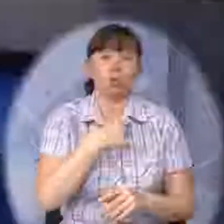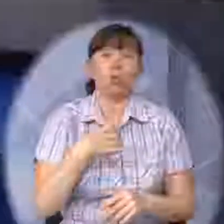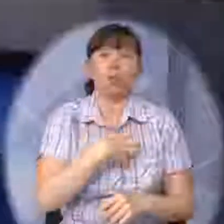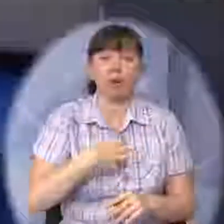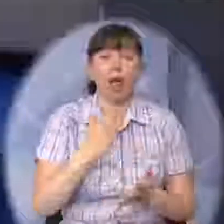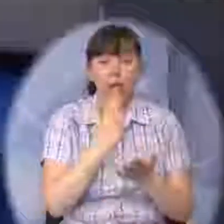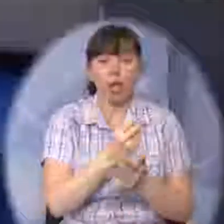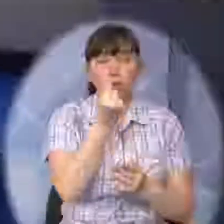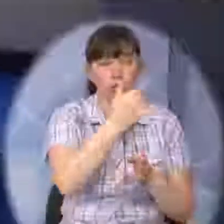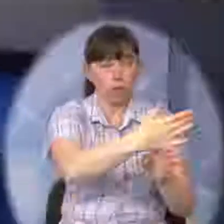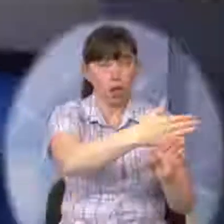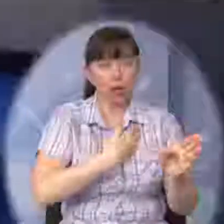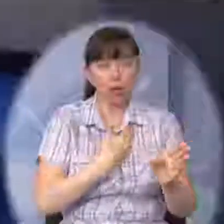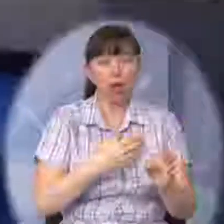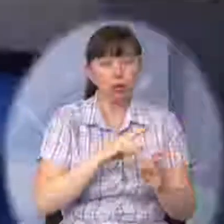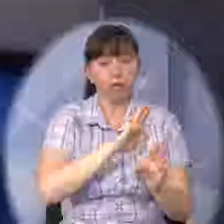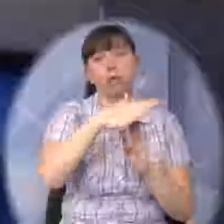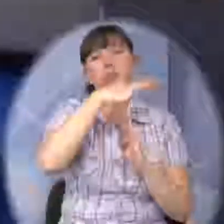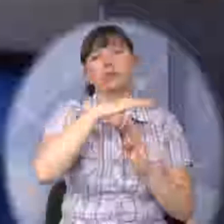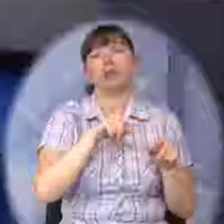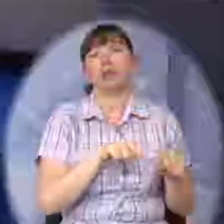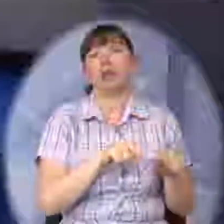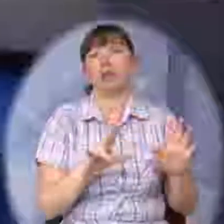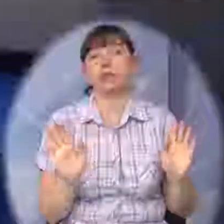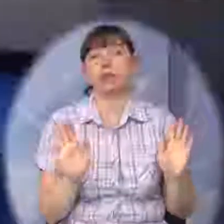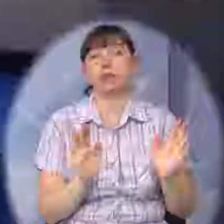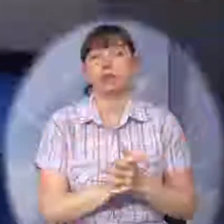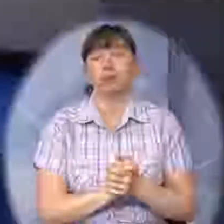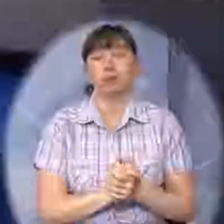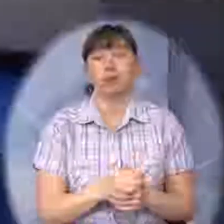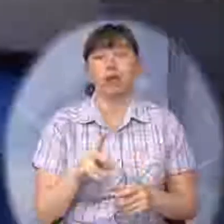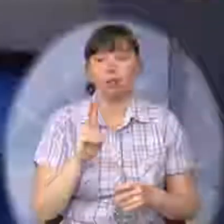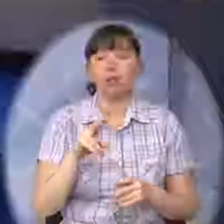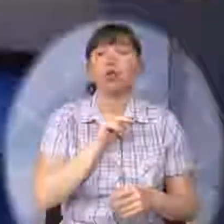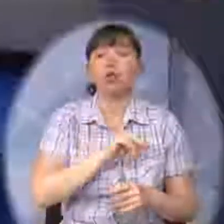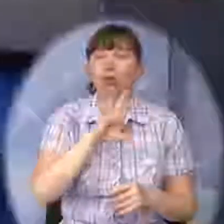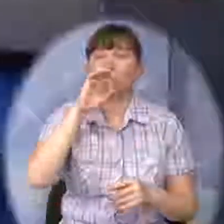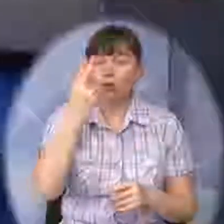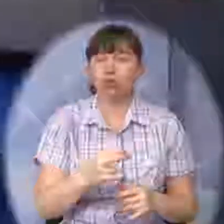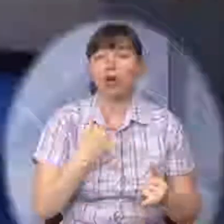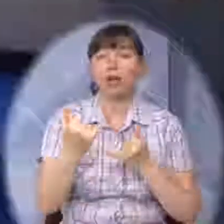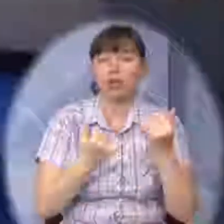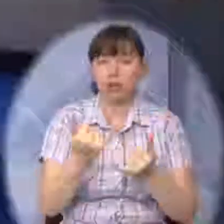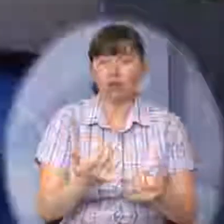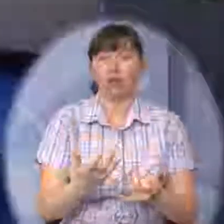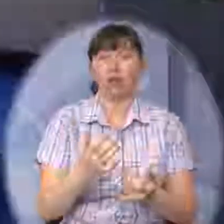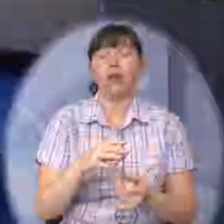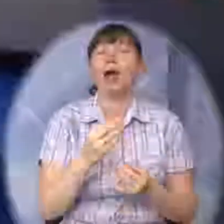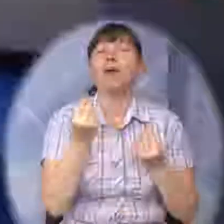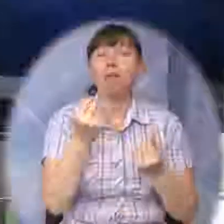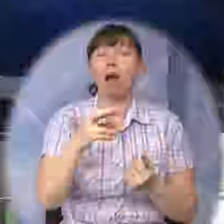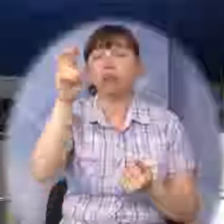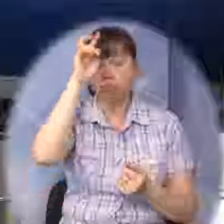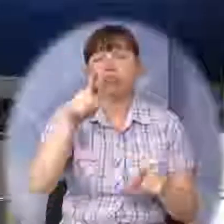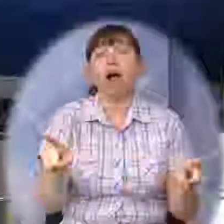dacă există o sumă alocată, te limitezi la ea. Vorbim de lucrătorii sociali și de îngrijirea statului.